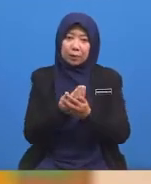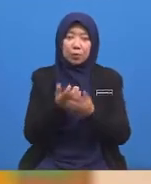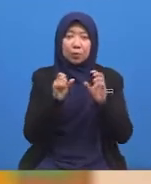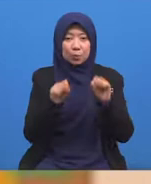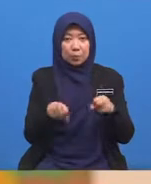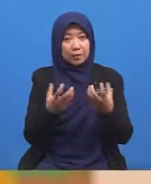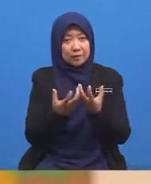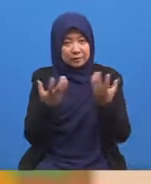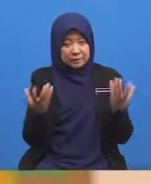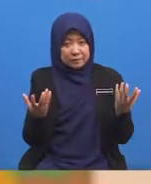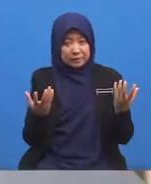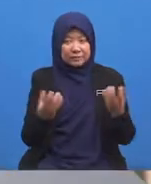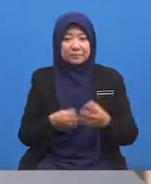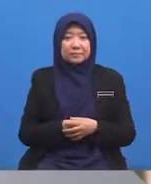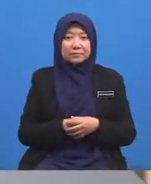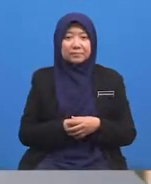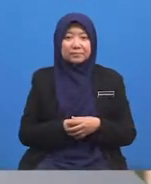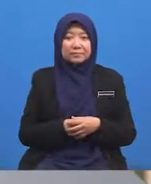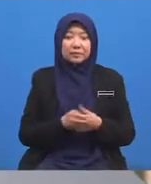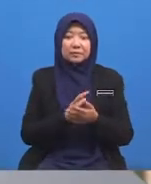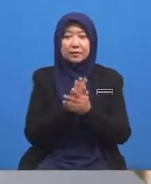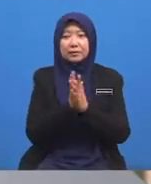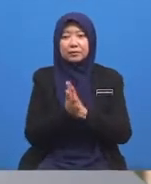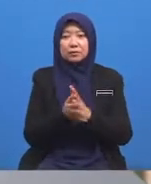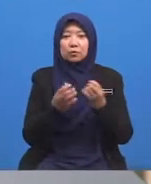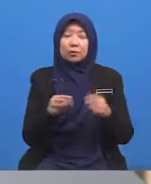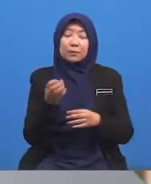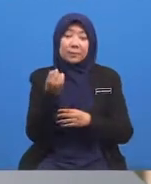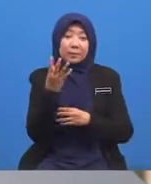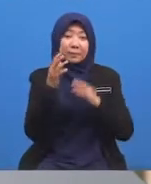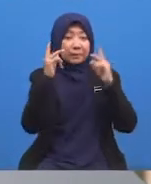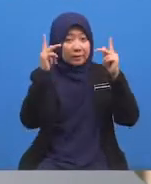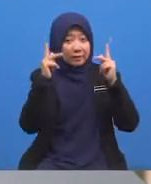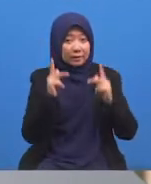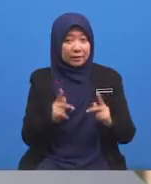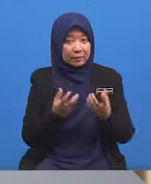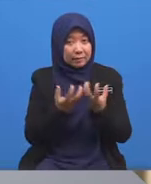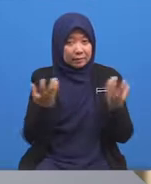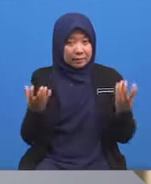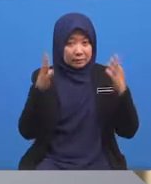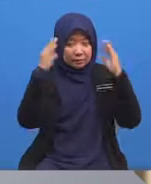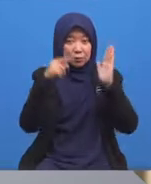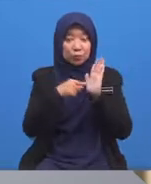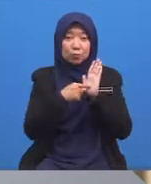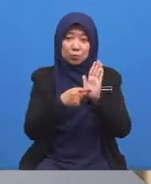boleh mengasingkannya. Jadi, sudah berapa kaedah pengasingan yang telah cikgu